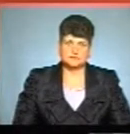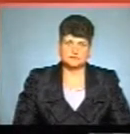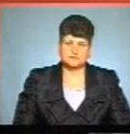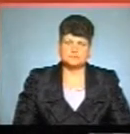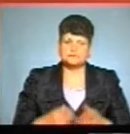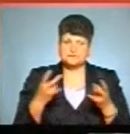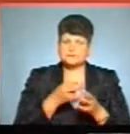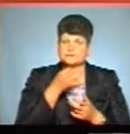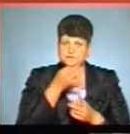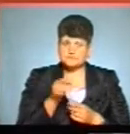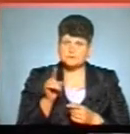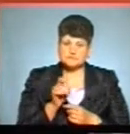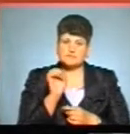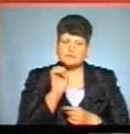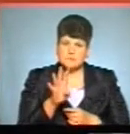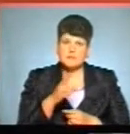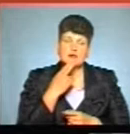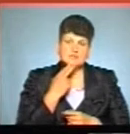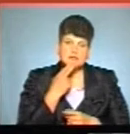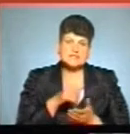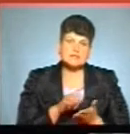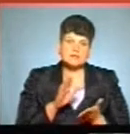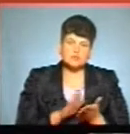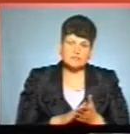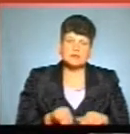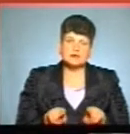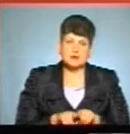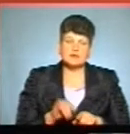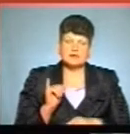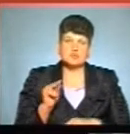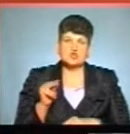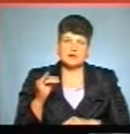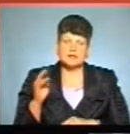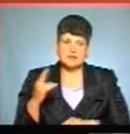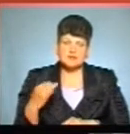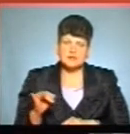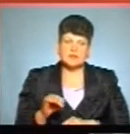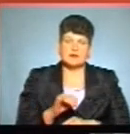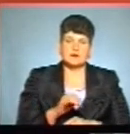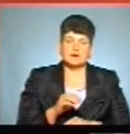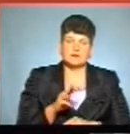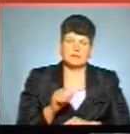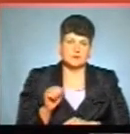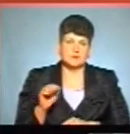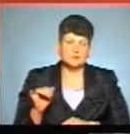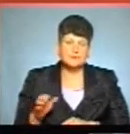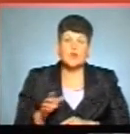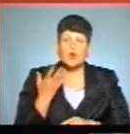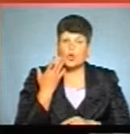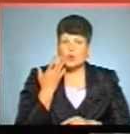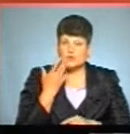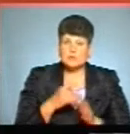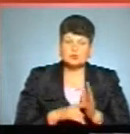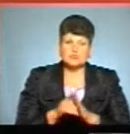Варто зазначити, що 14 червня зареєструвались також Іван Чайківський і Богдан Іванець. Отже, коли почалося